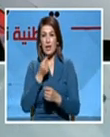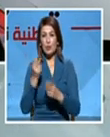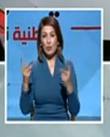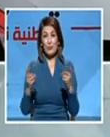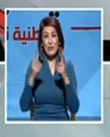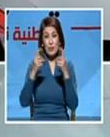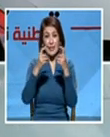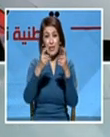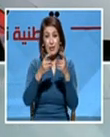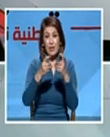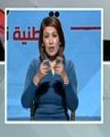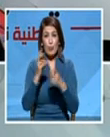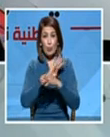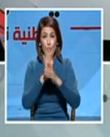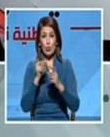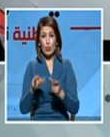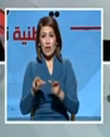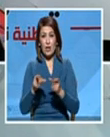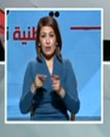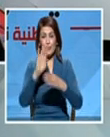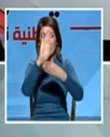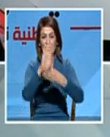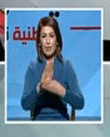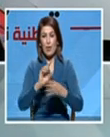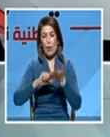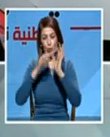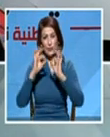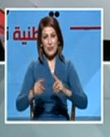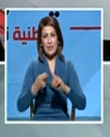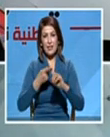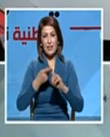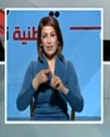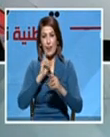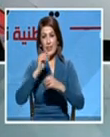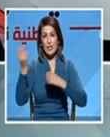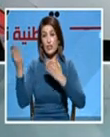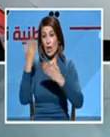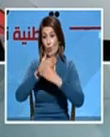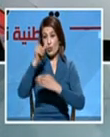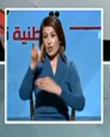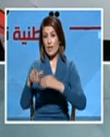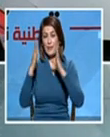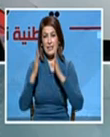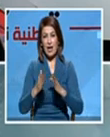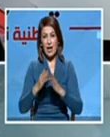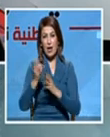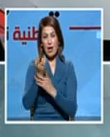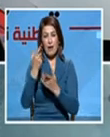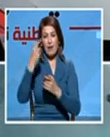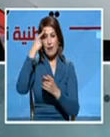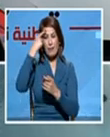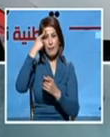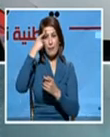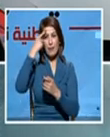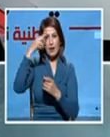حتى في المصحات واخذين الوسائل الوقايه، مش حتى حد ما يدخل المصحه قبل ما يدخل المصحه يقيسيلو سخانته ويسالوه عندوش